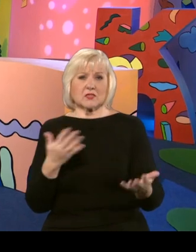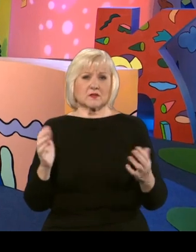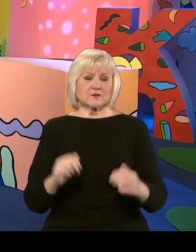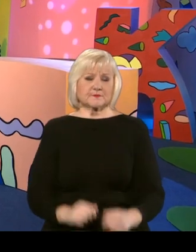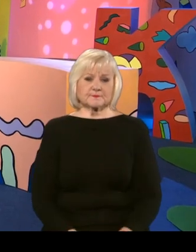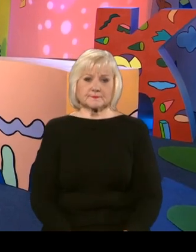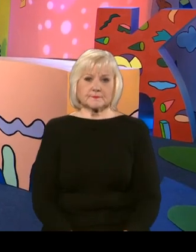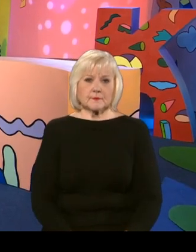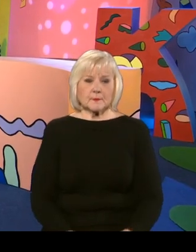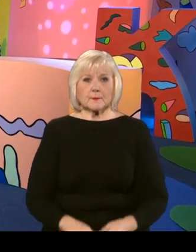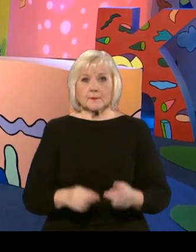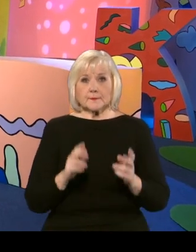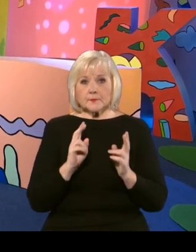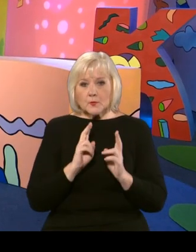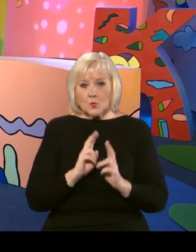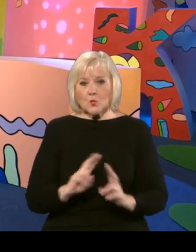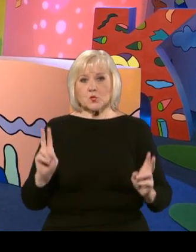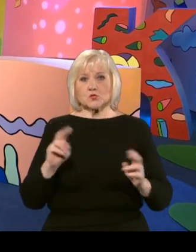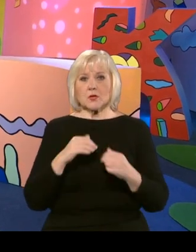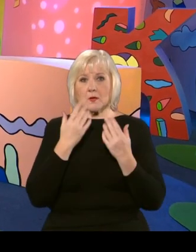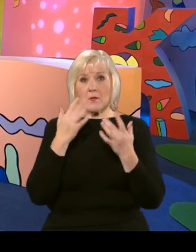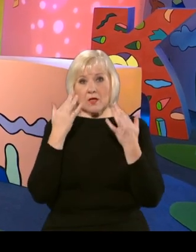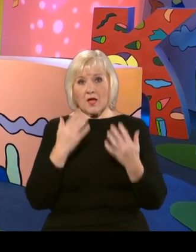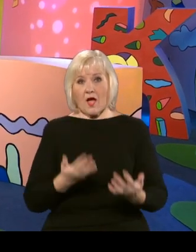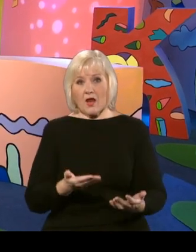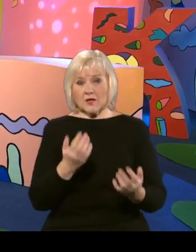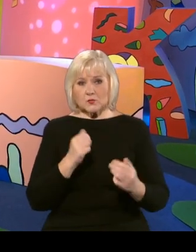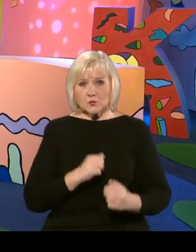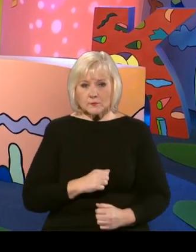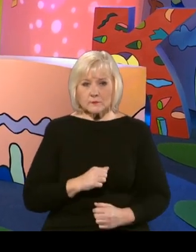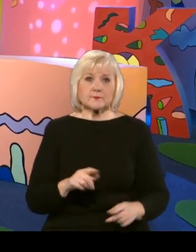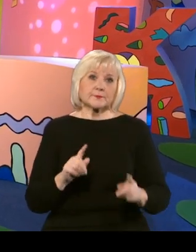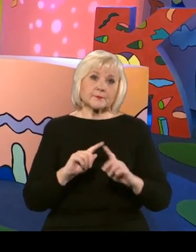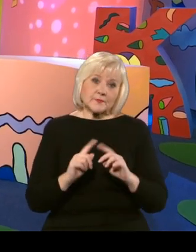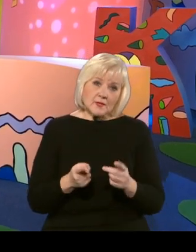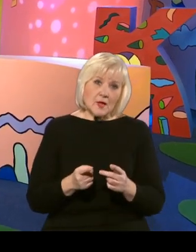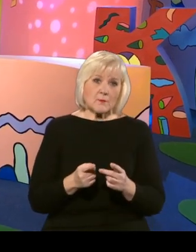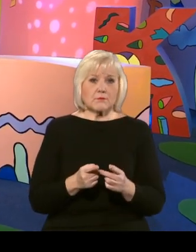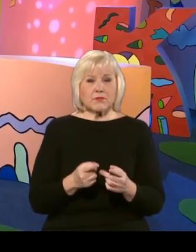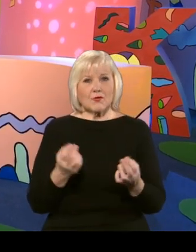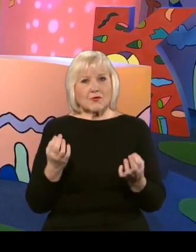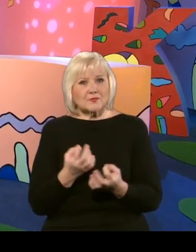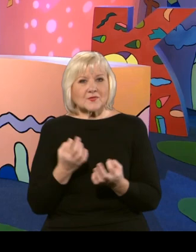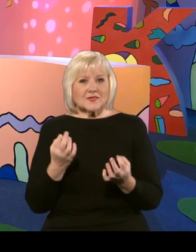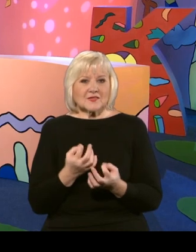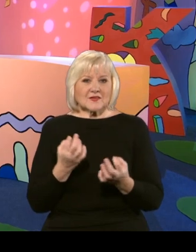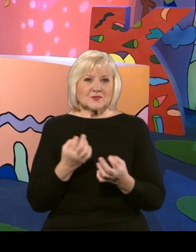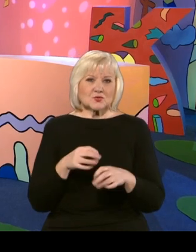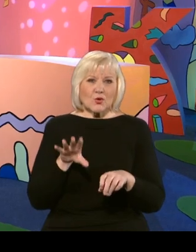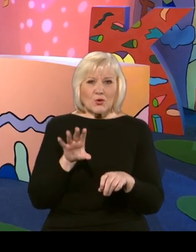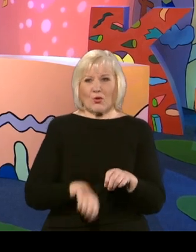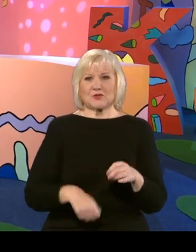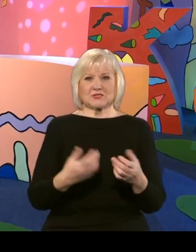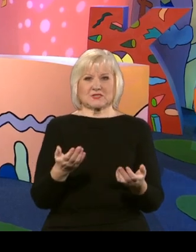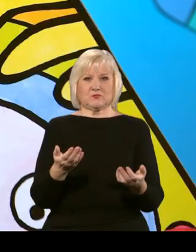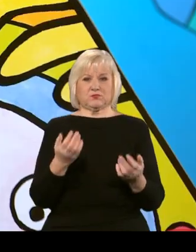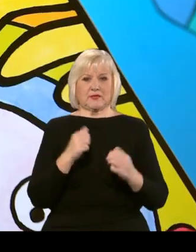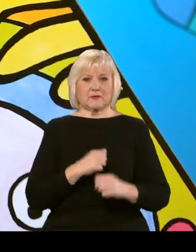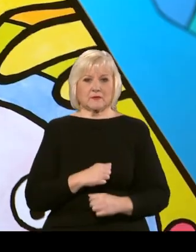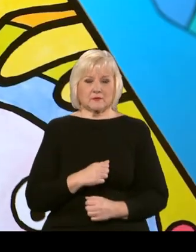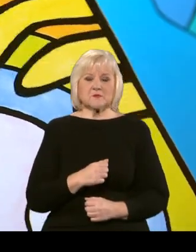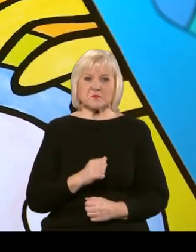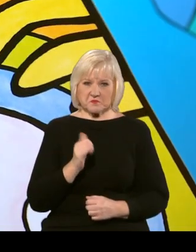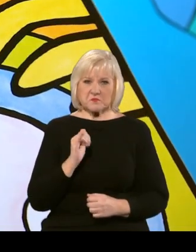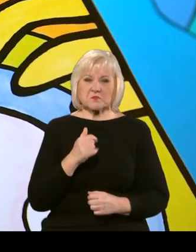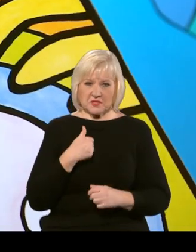Och, jo. Možná, že na to nemá náladu, no. A nebo je asi nějaký rozbitý. Aha. Jo.